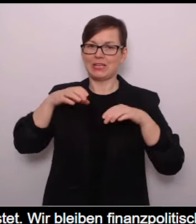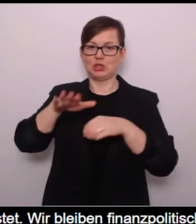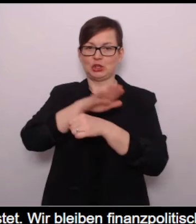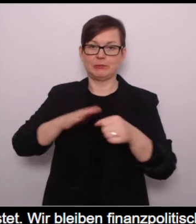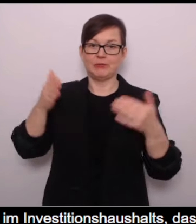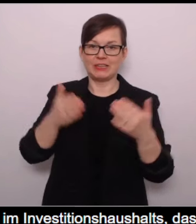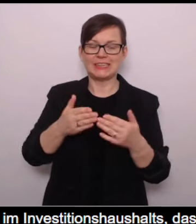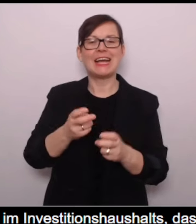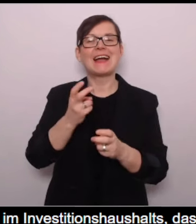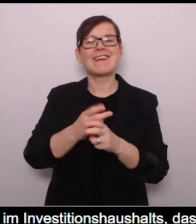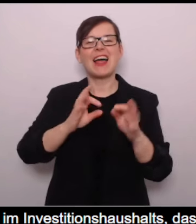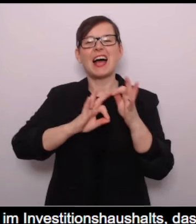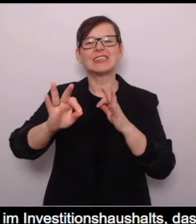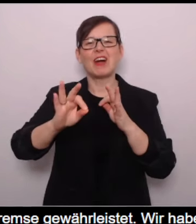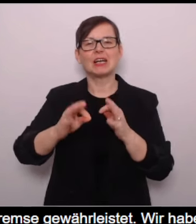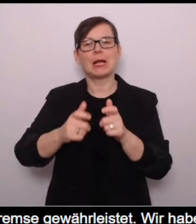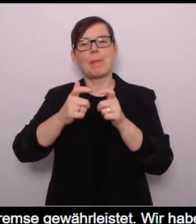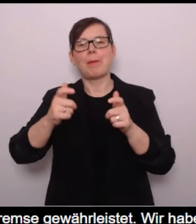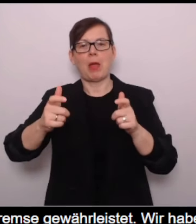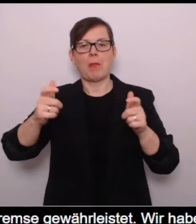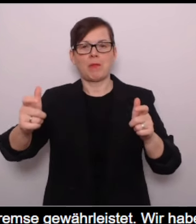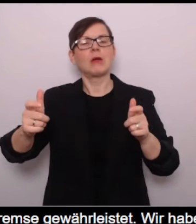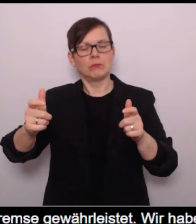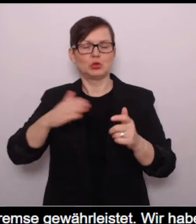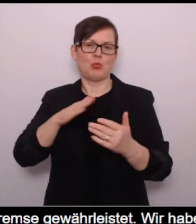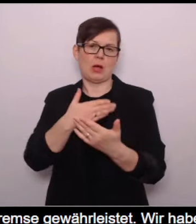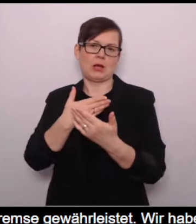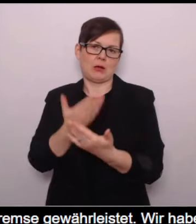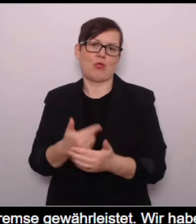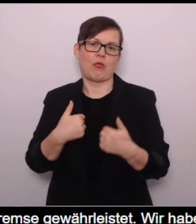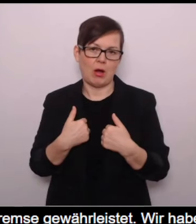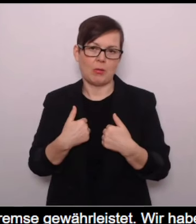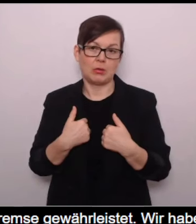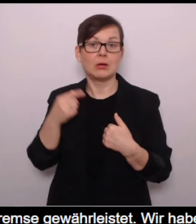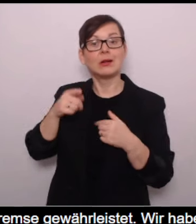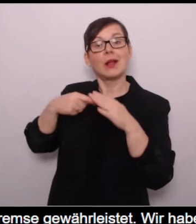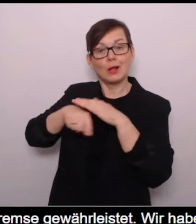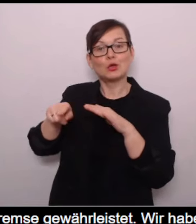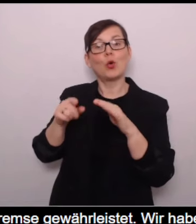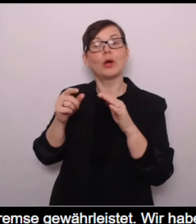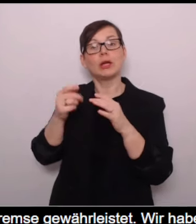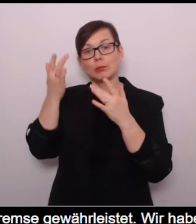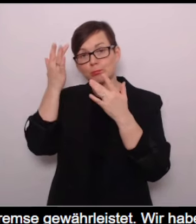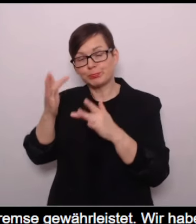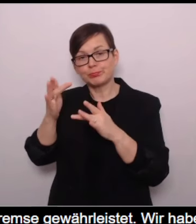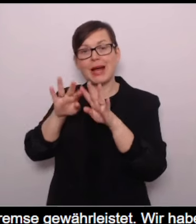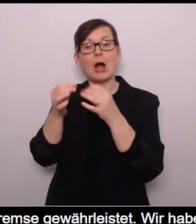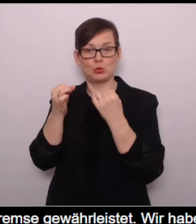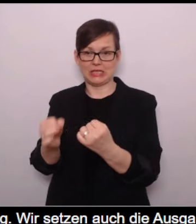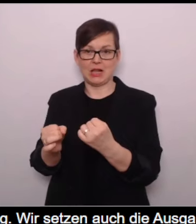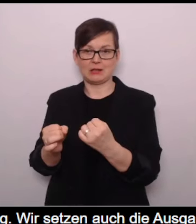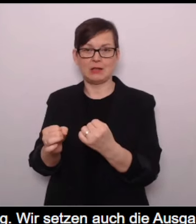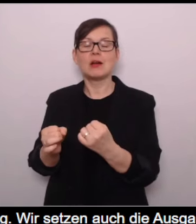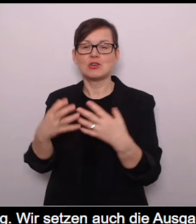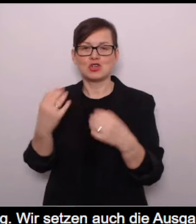Infrastruktur. Ich erwähne zum Beispiel aus dem Geschäftsbereich, den ich vertreten darf, den Glasfaserausbau. Wir haben mit dem Beschluss dieses